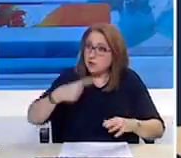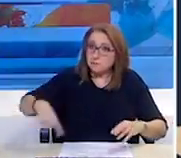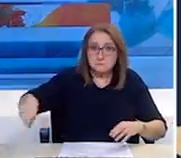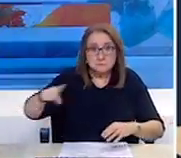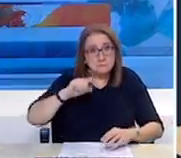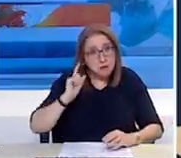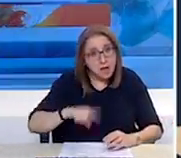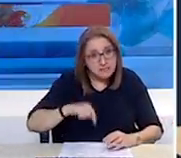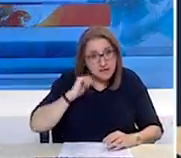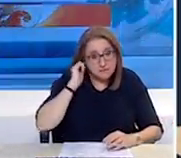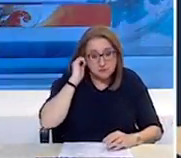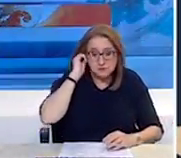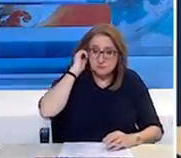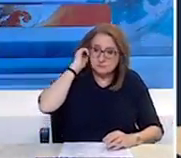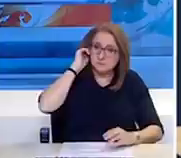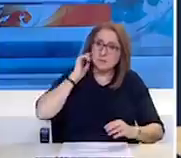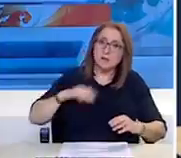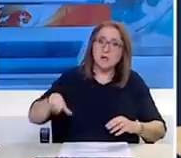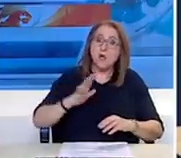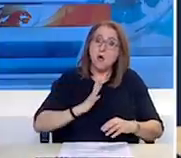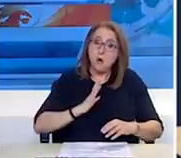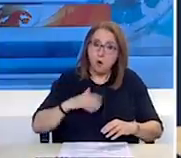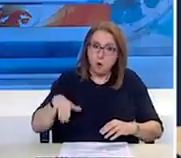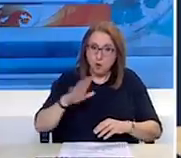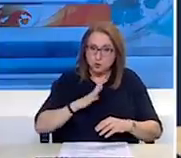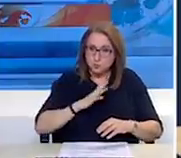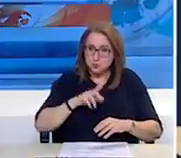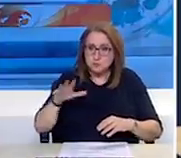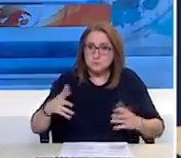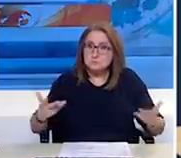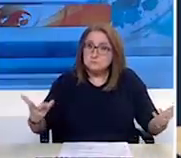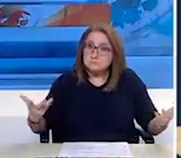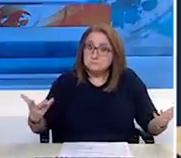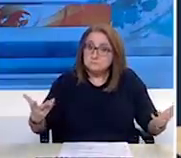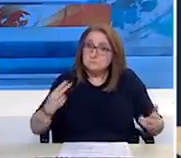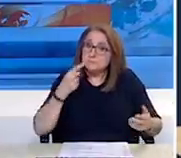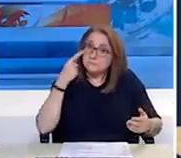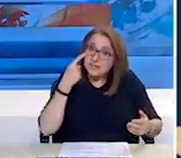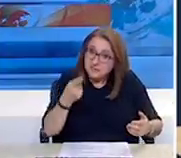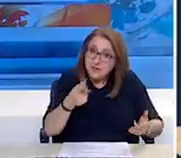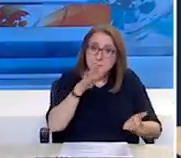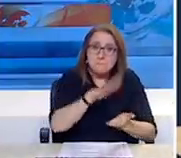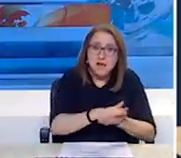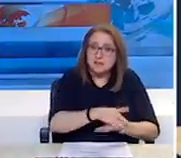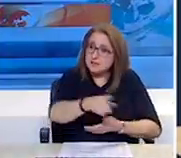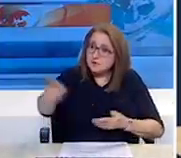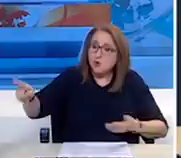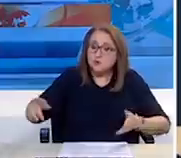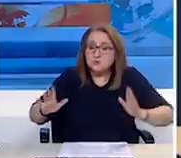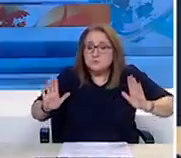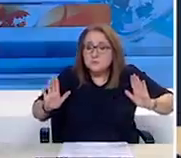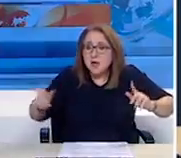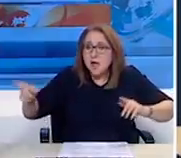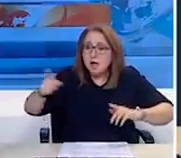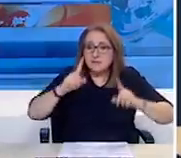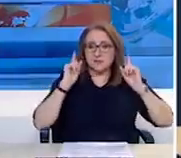δείξει αξιομνημόνευτη πειθαρχία και σεβασμό στους κοινούς αγώνες μας, μας κρίνουν όλους. Η επιλογή της κυβέρνησης ήταν να παραμείνει στο βασικό στόχο